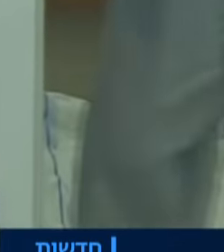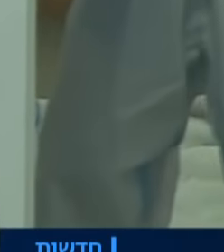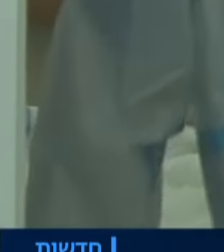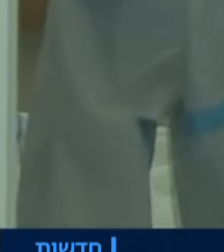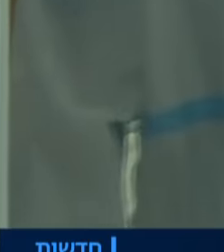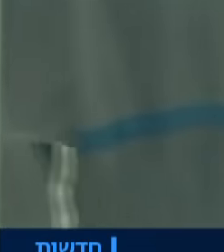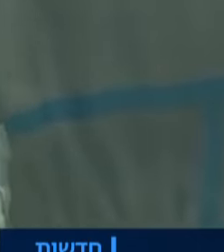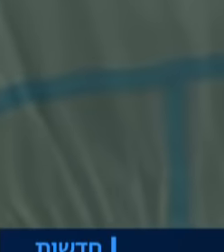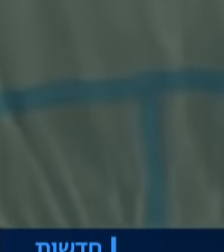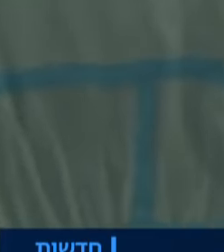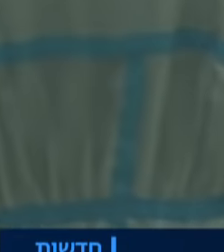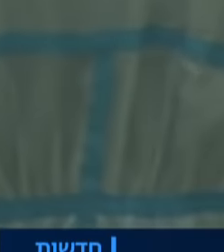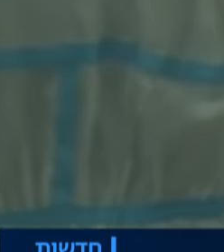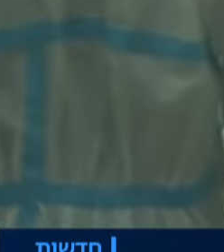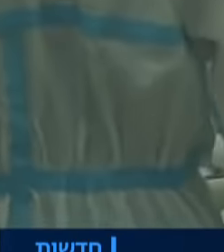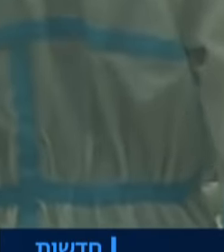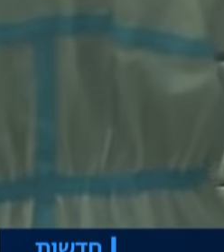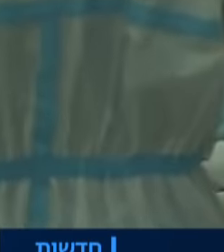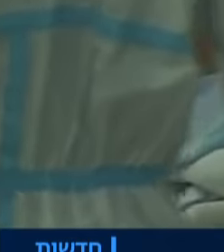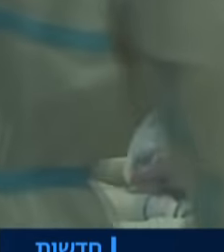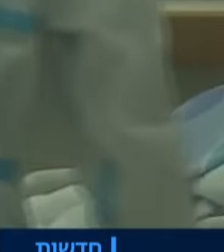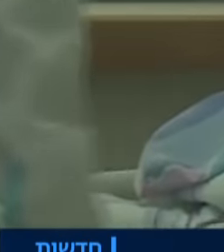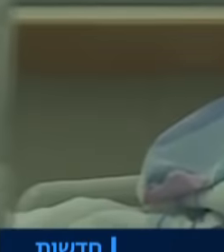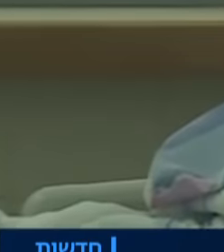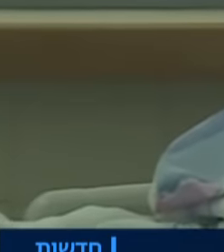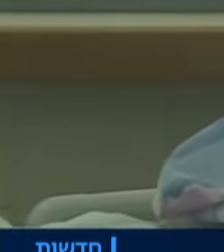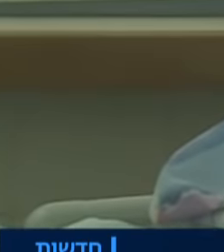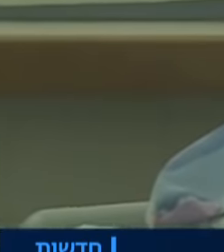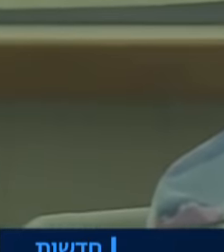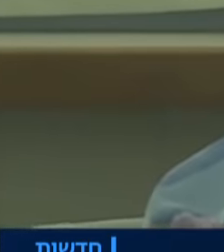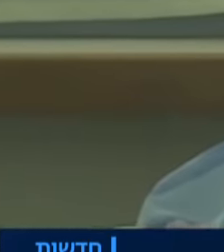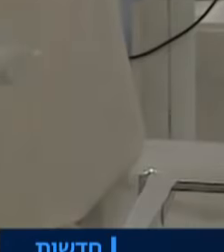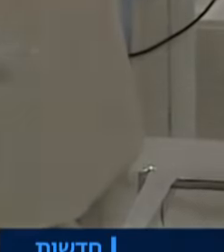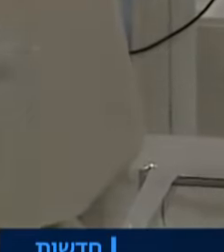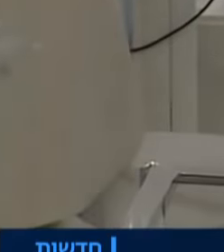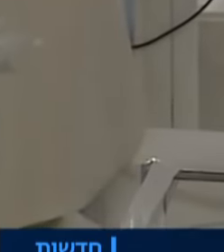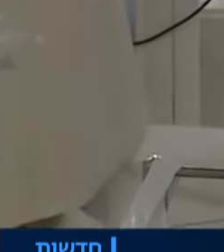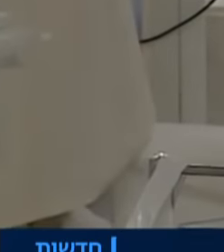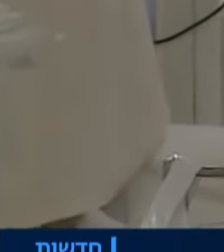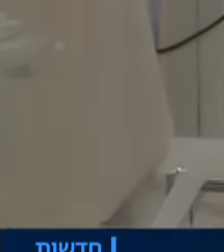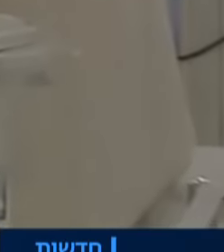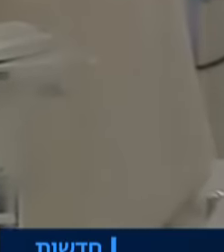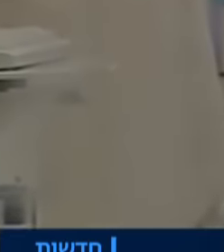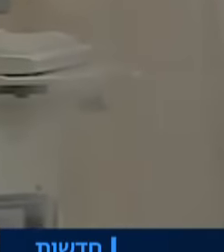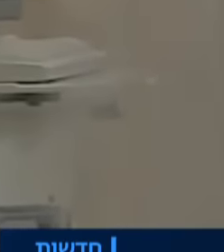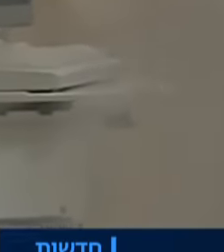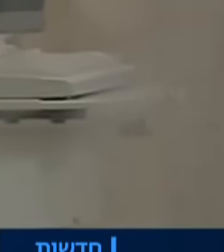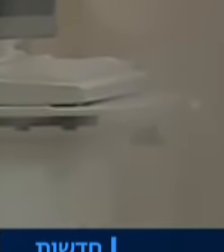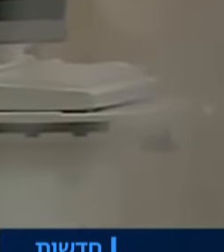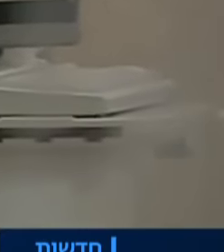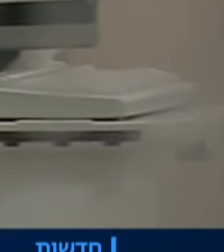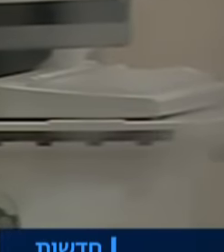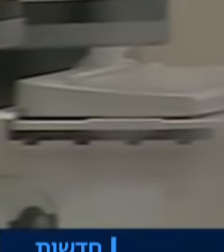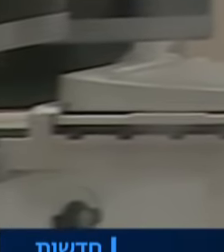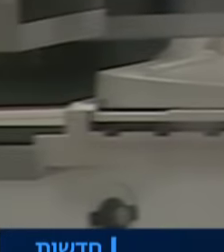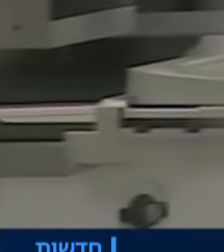מספר החולים במצב קשה עומד כרגע על 161, מתוכם 46 מונשמים, הרחק מאוד מהתחזיות הקודרות של